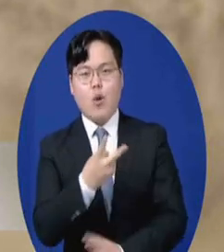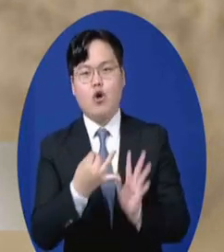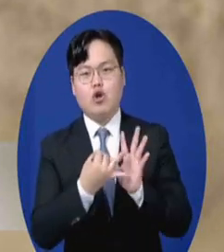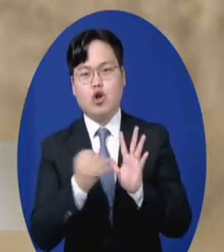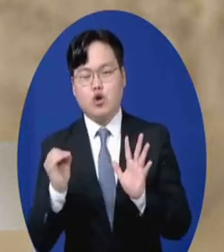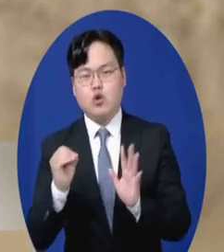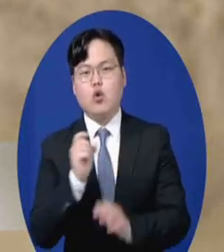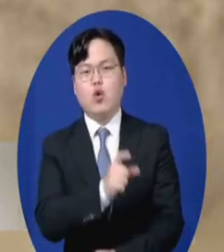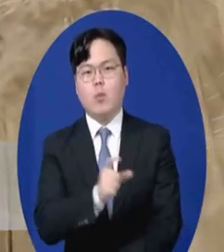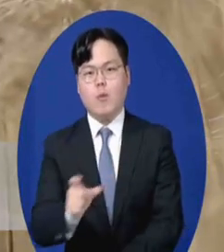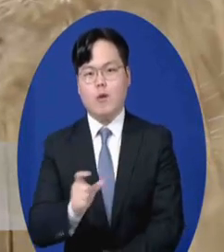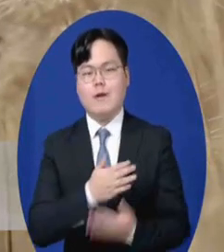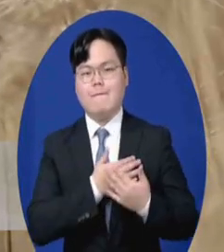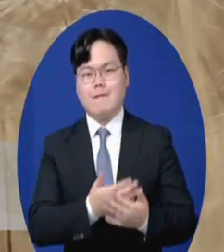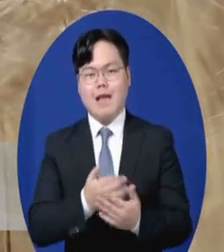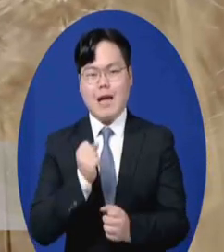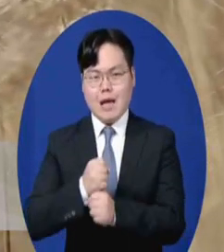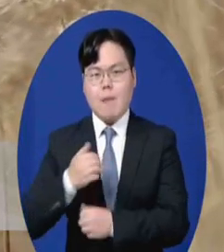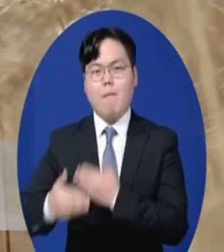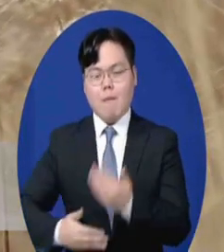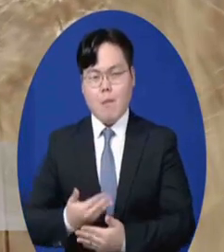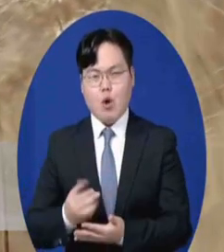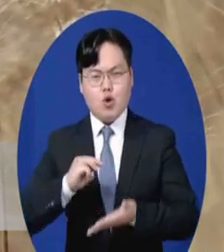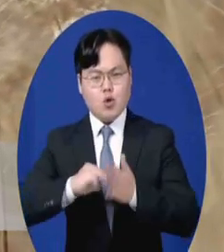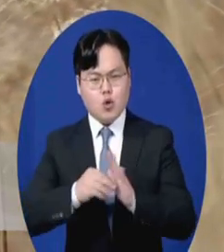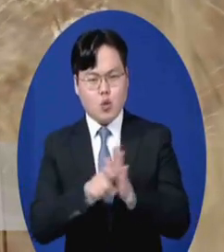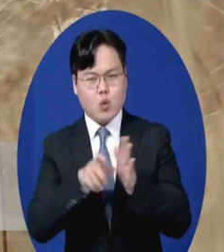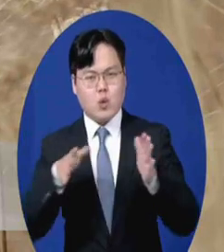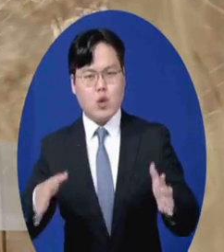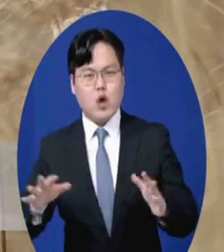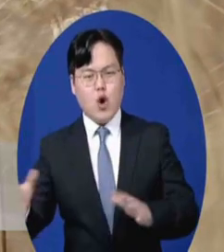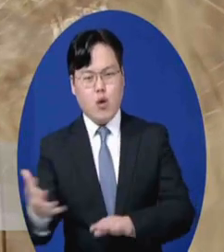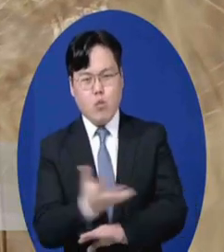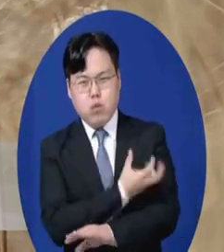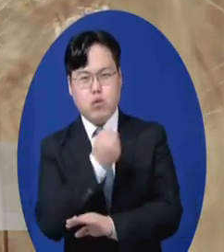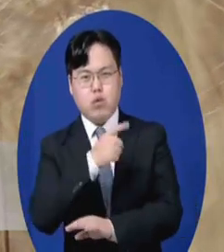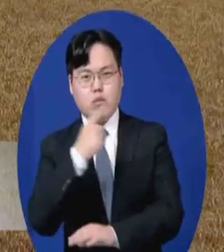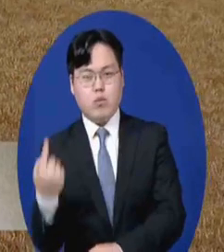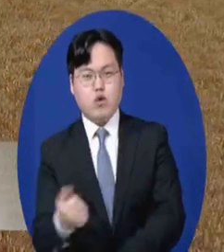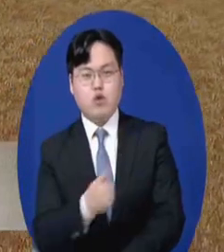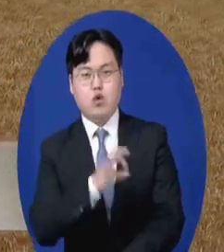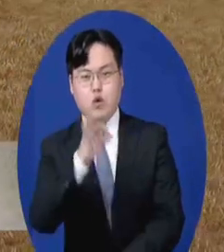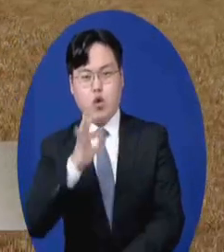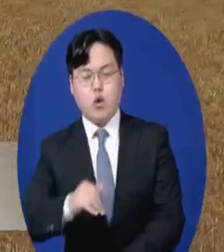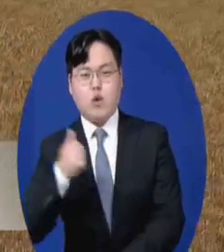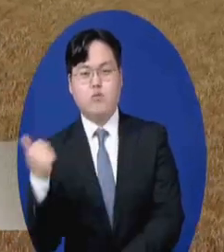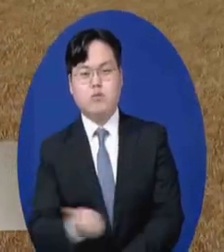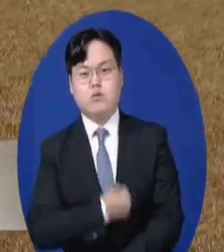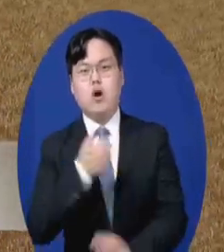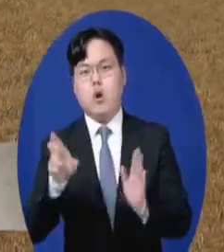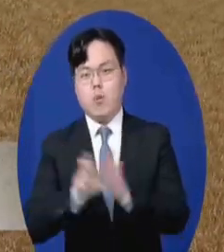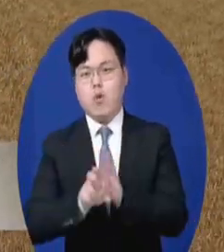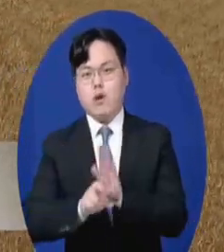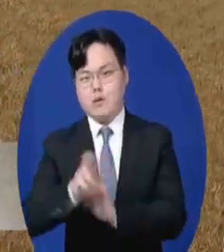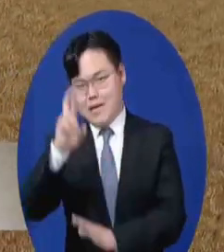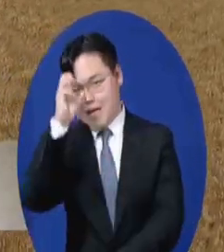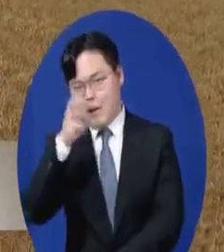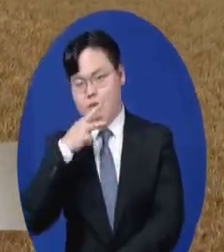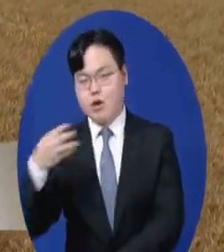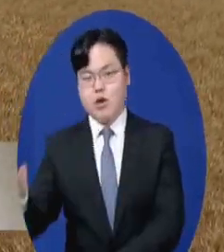тонн дайчлагдсан ажиллаж байна. Төлөвлөсөн хугацаанд урагцаа бүрэн хураа авах боломжтой гэж Хүнс хөдөө аж ахуйн хөнгөн